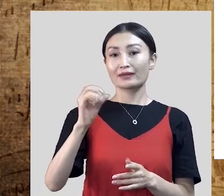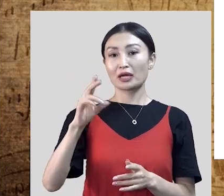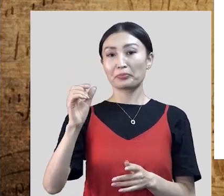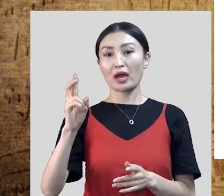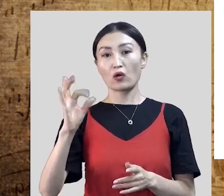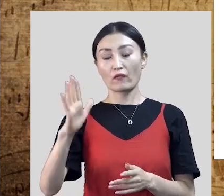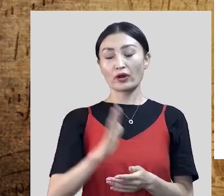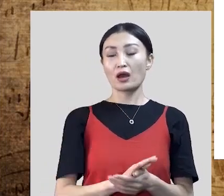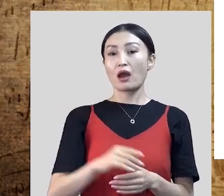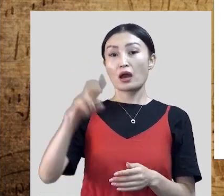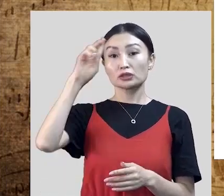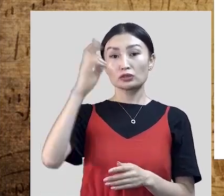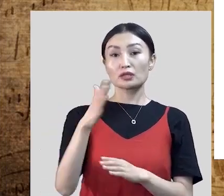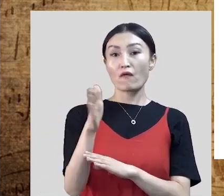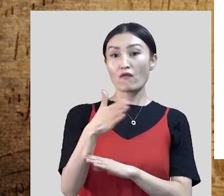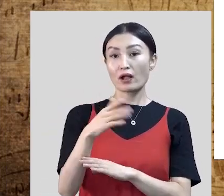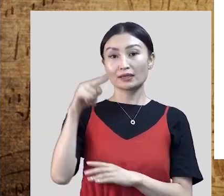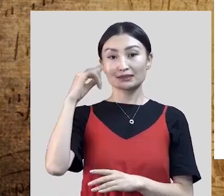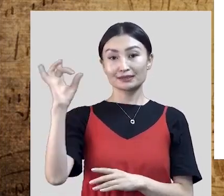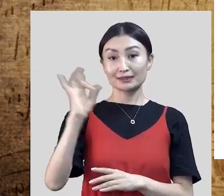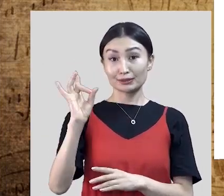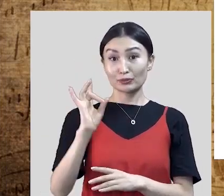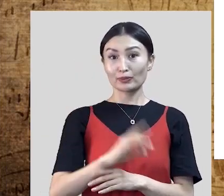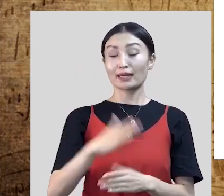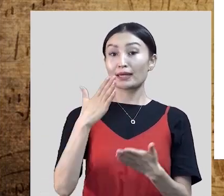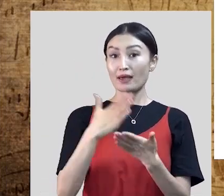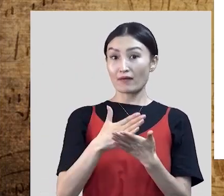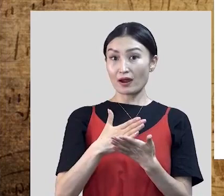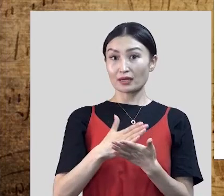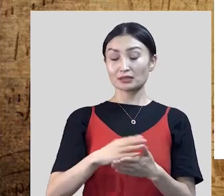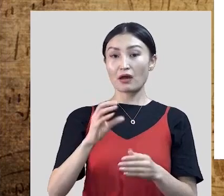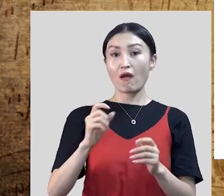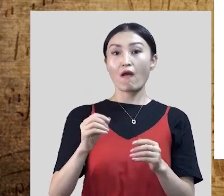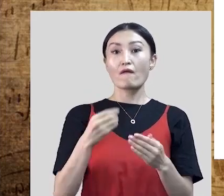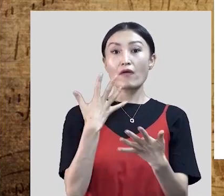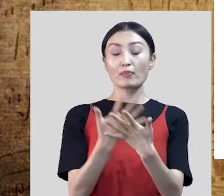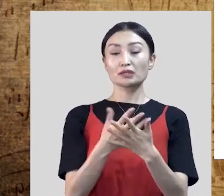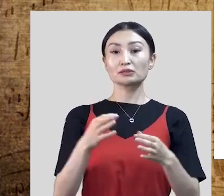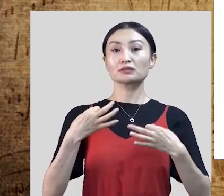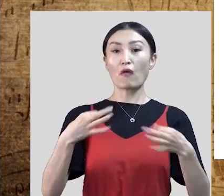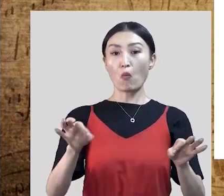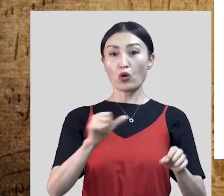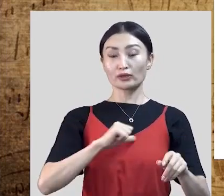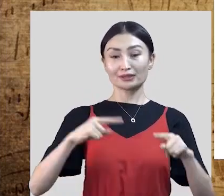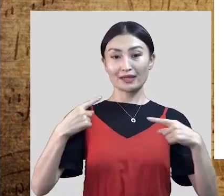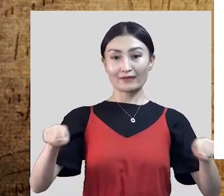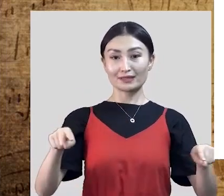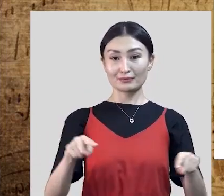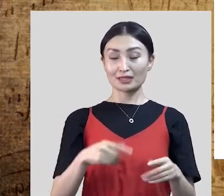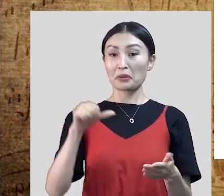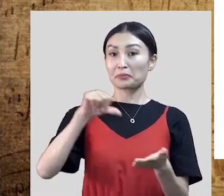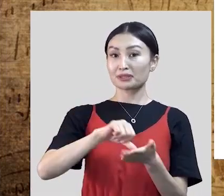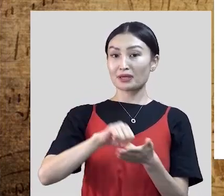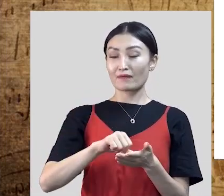Айдарбеков. Государственный флаг Кыргызской Республики является воплощением свободы и независимости, представляет